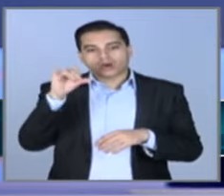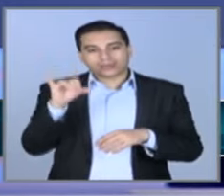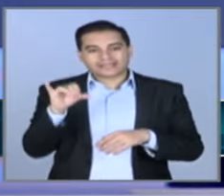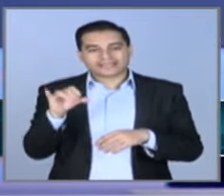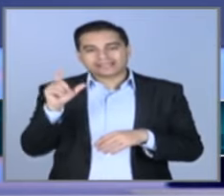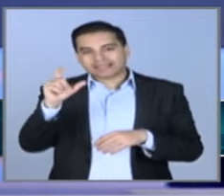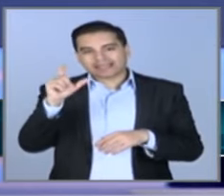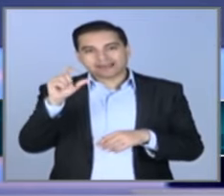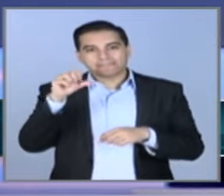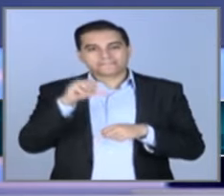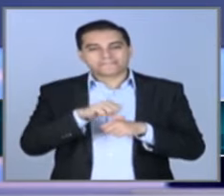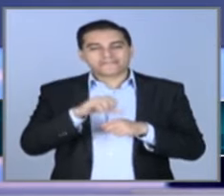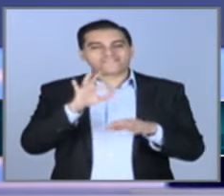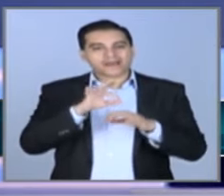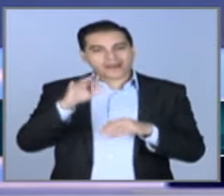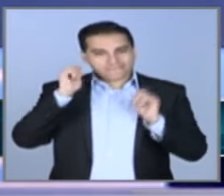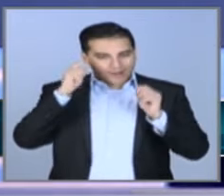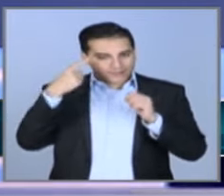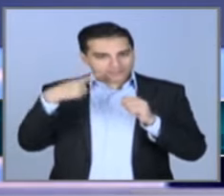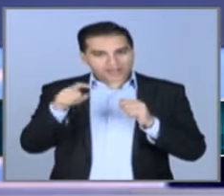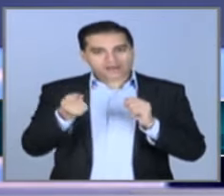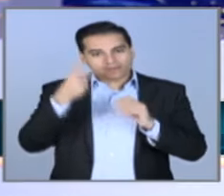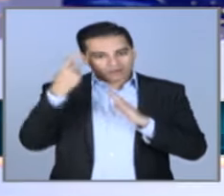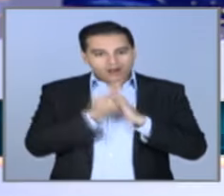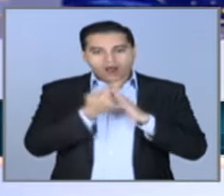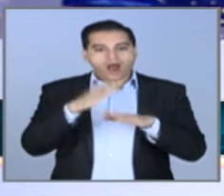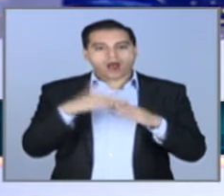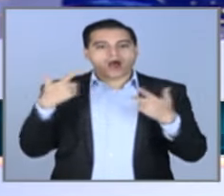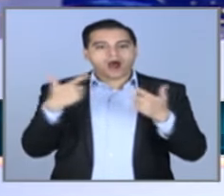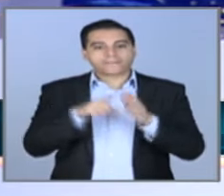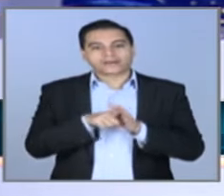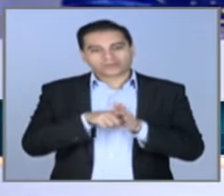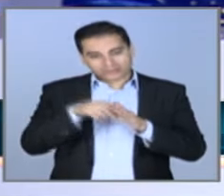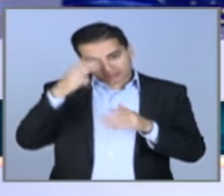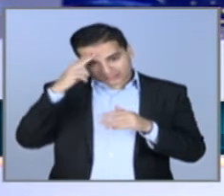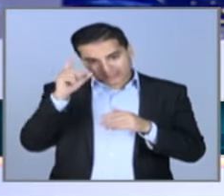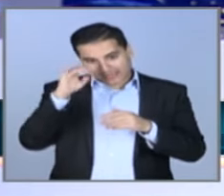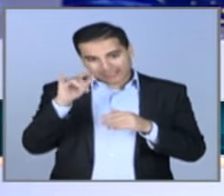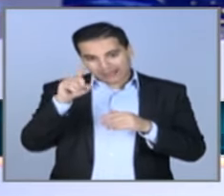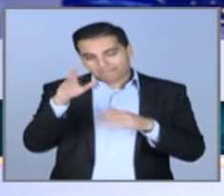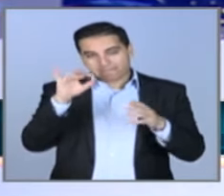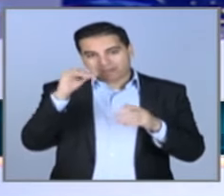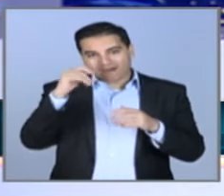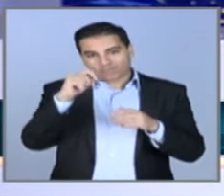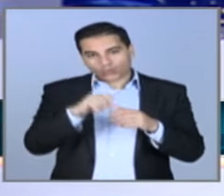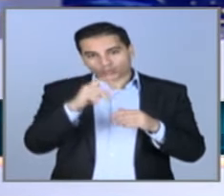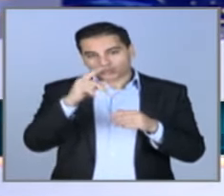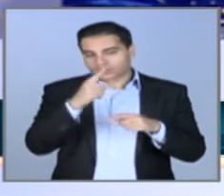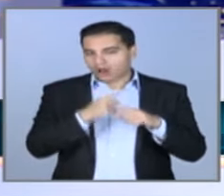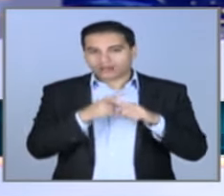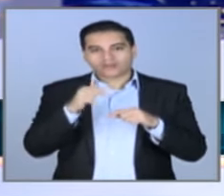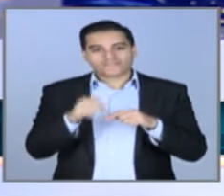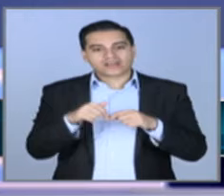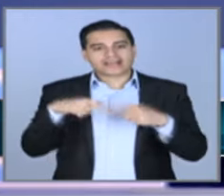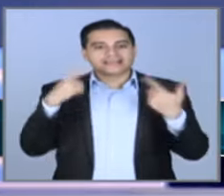المغرب. صح. من هو الأديب المصري الراحل مؤلف سلسلة حرب الجواسيس؟ نجيب محفوظ. غلط. عن أي دولة أوروبية